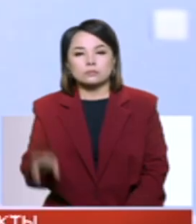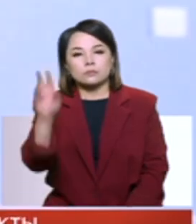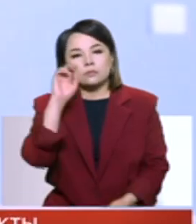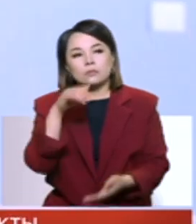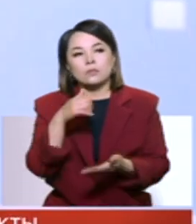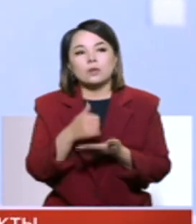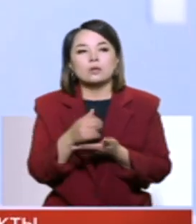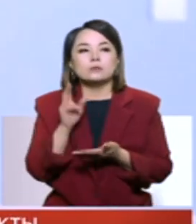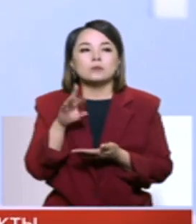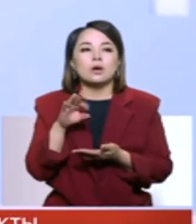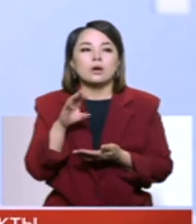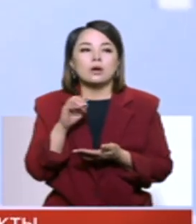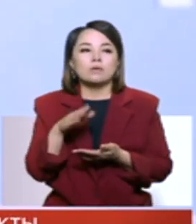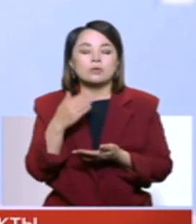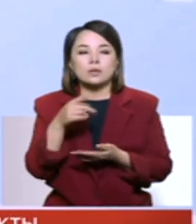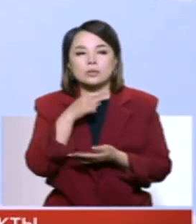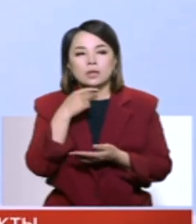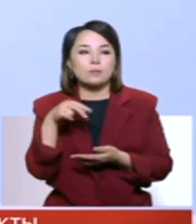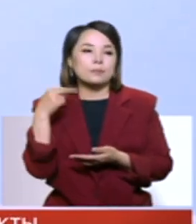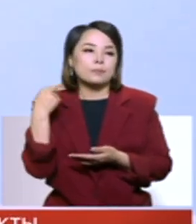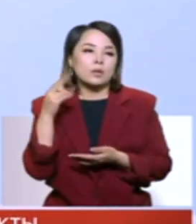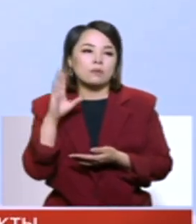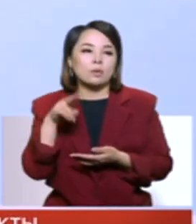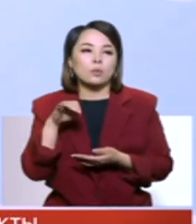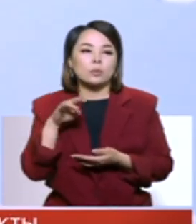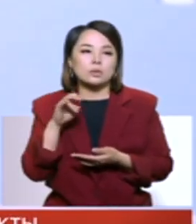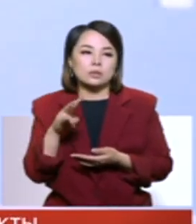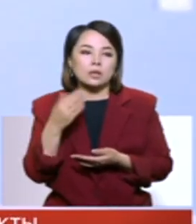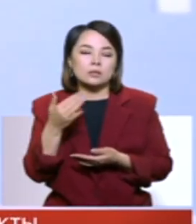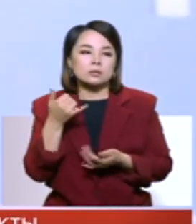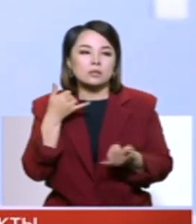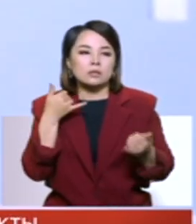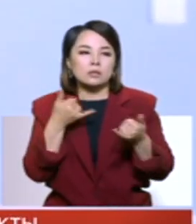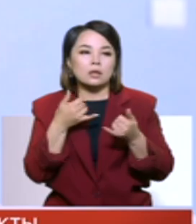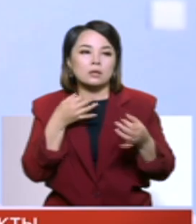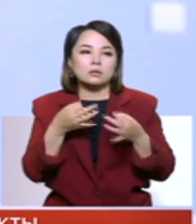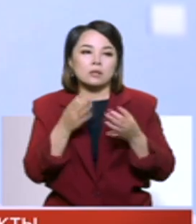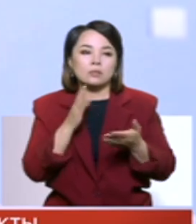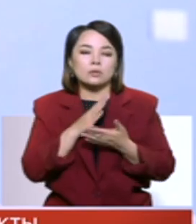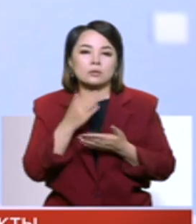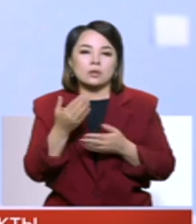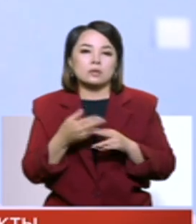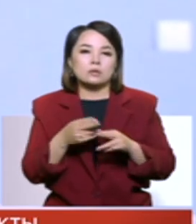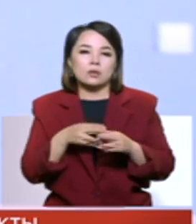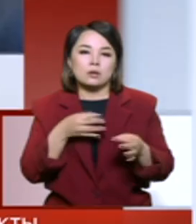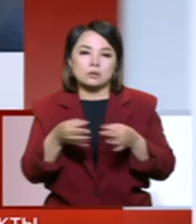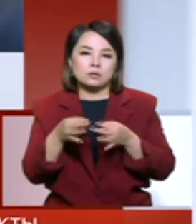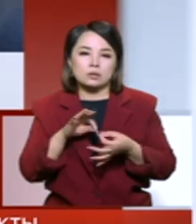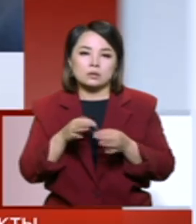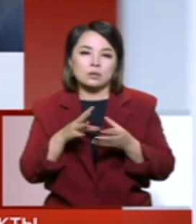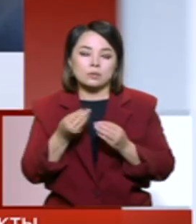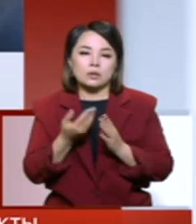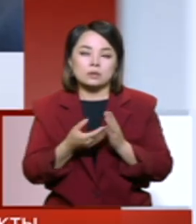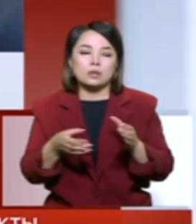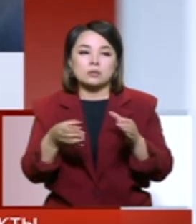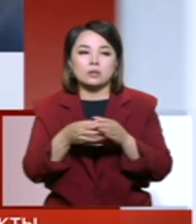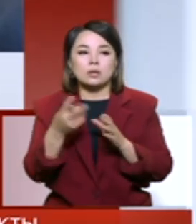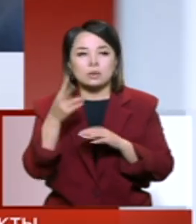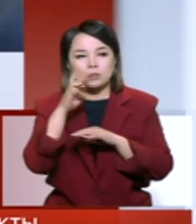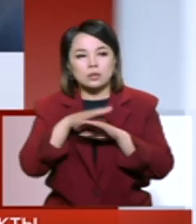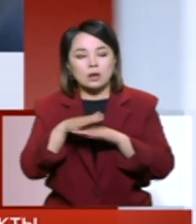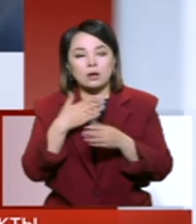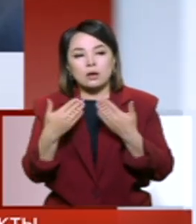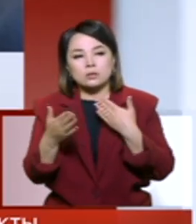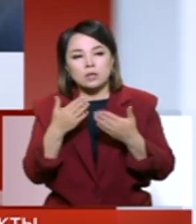Мемлекет басшысы Қасым Жомарт Тоқаев Ресей президенті Владимир Путинмен телефон арқылы сөйлесті. Әңгіме барысында тараптар екел